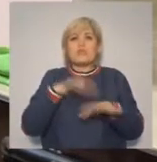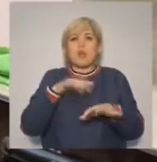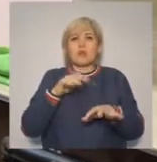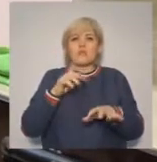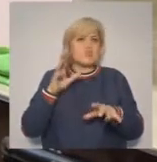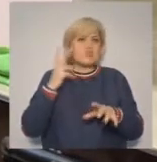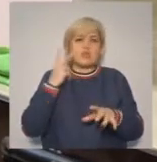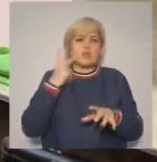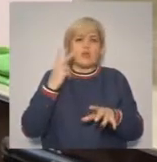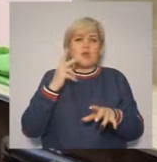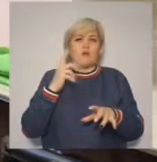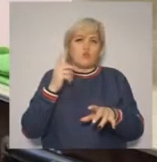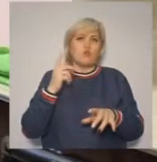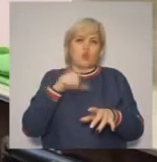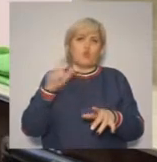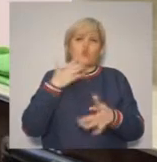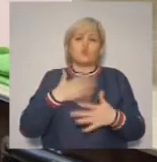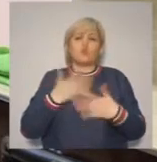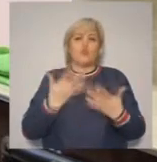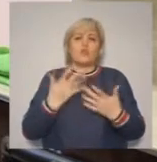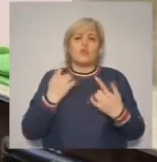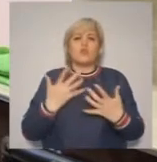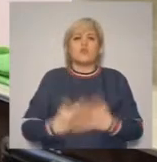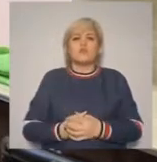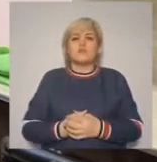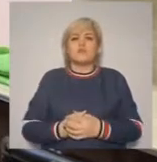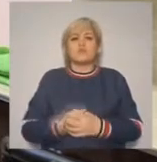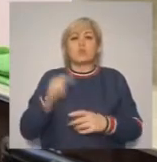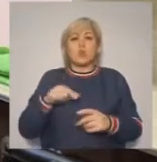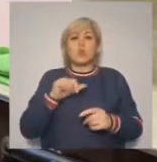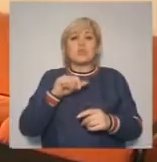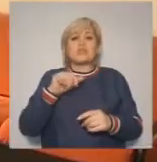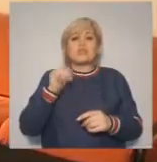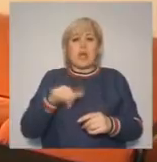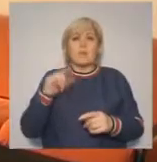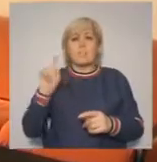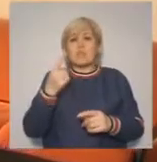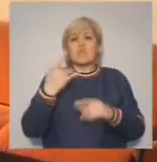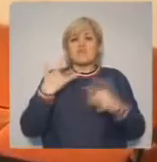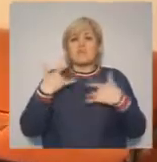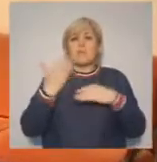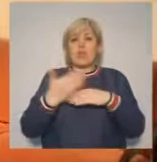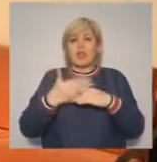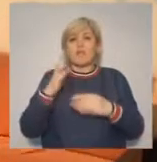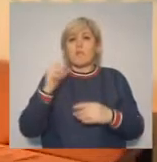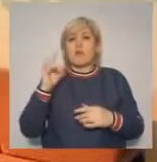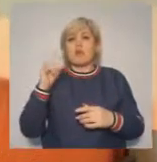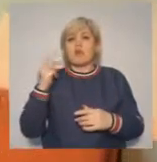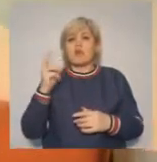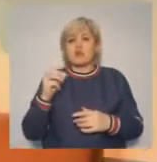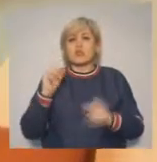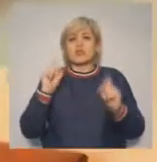Нет, все время были полные залы, почти что всегда, очень любят. Тот самый первый спектакль в